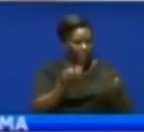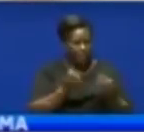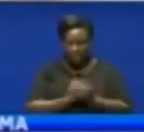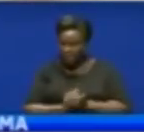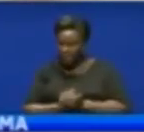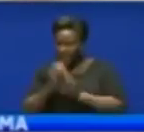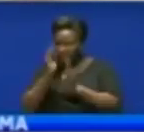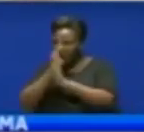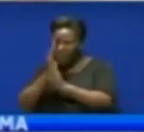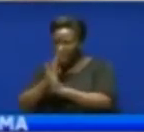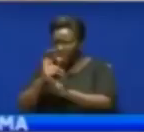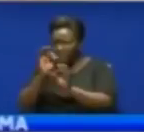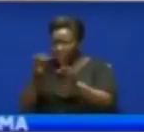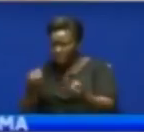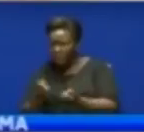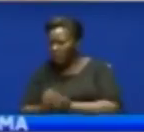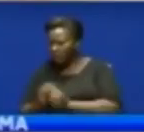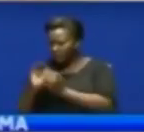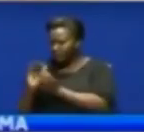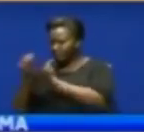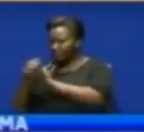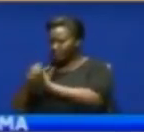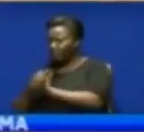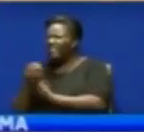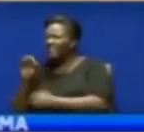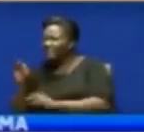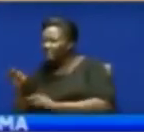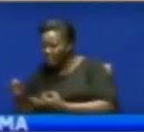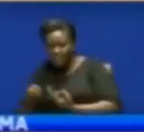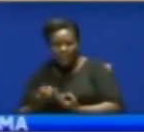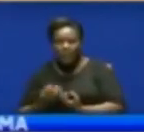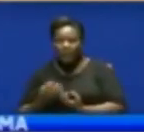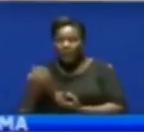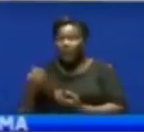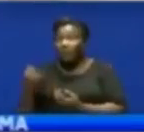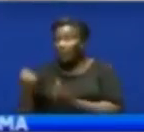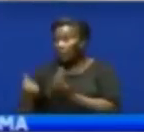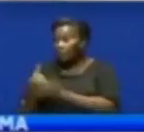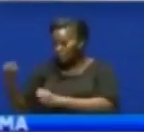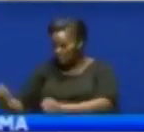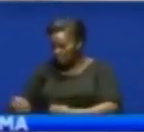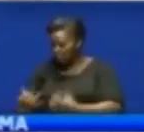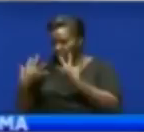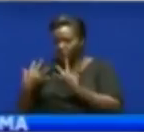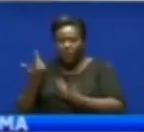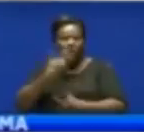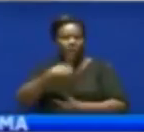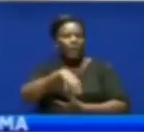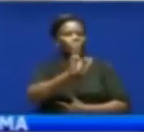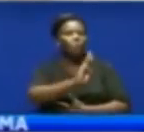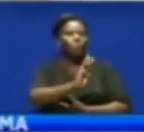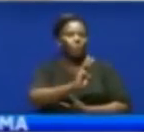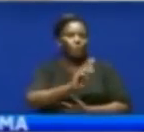tatu, mtu akipata jambo hili anakwenda wapi. Pia Waziri Mkuu anawaagiza viongozi hao kupeana